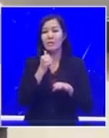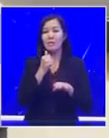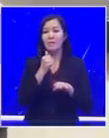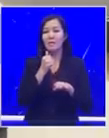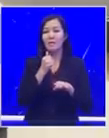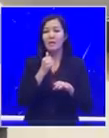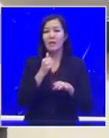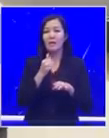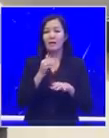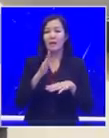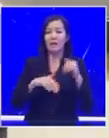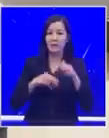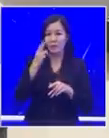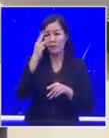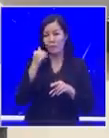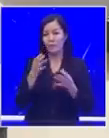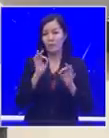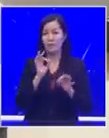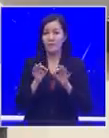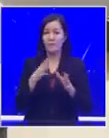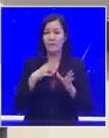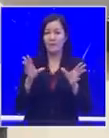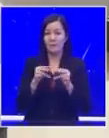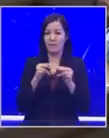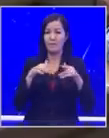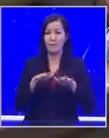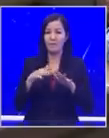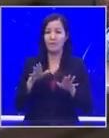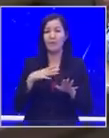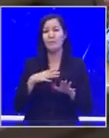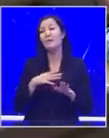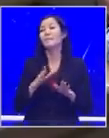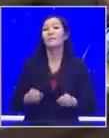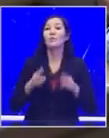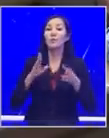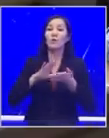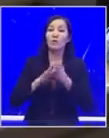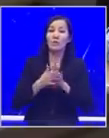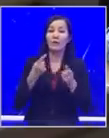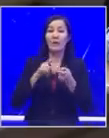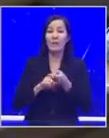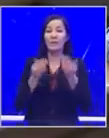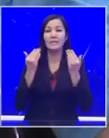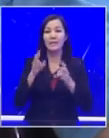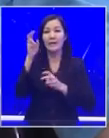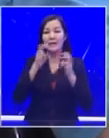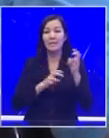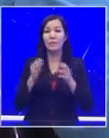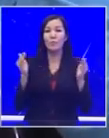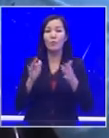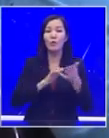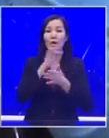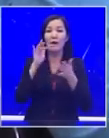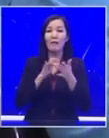қазір қолымыз үйреніп бәріміздің бірігіп істеп жатырмыз. Елдегі төтенше жағдайға байланысы енді кәсіпорын оны қала